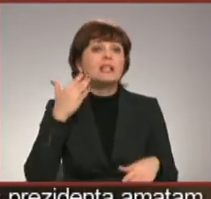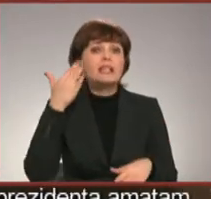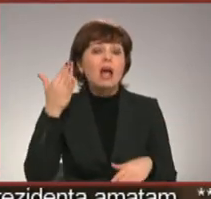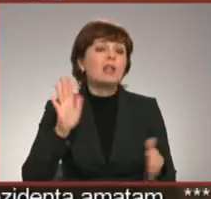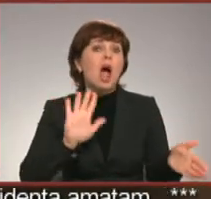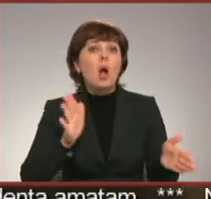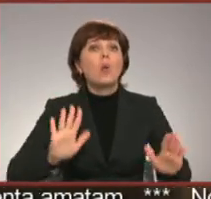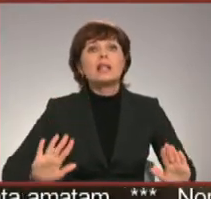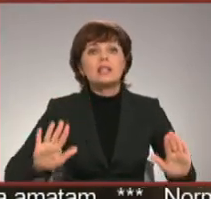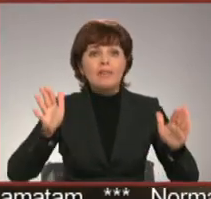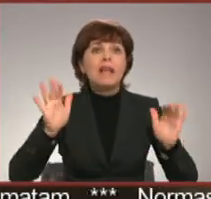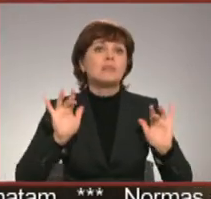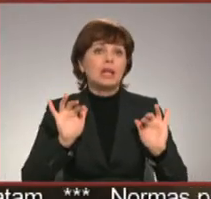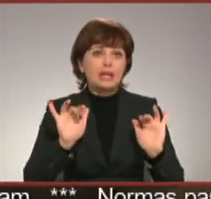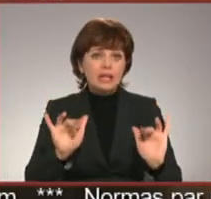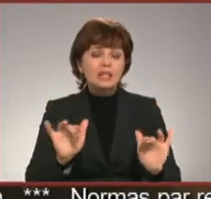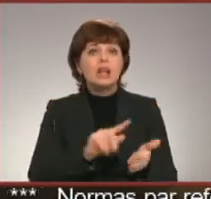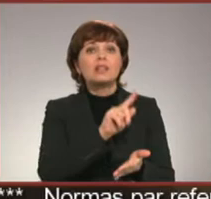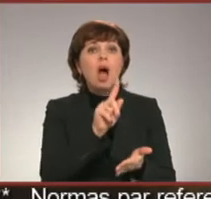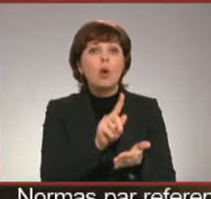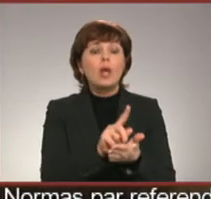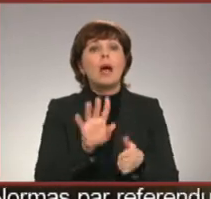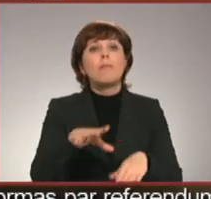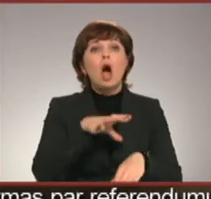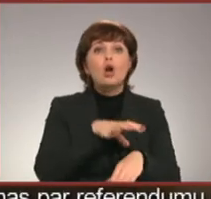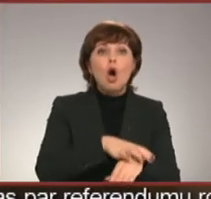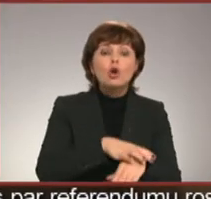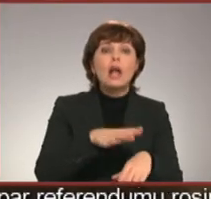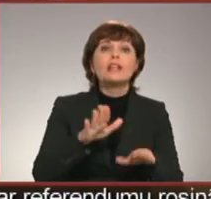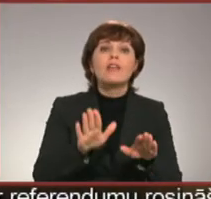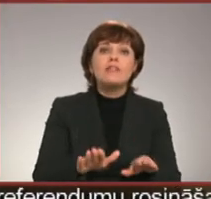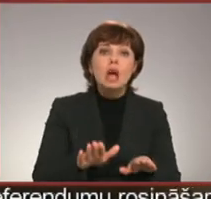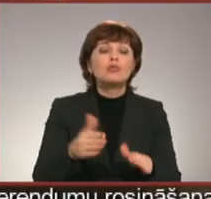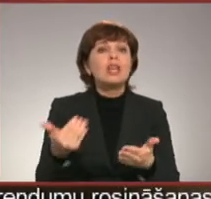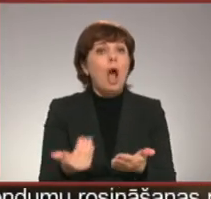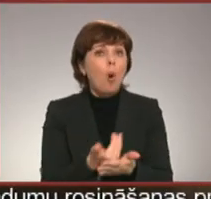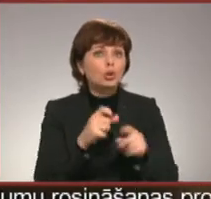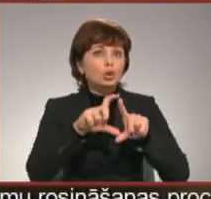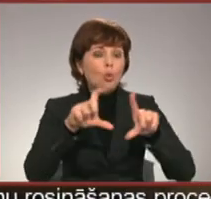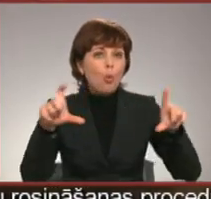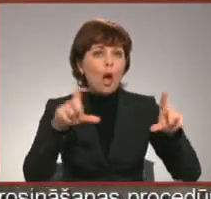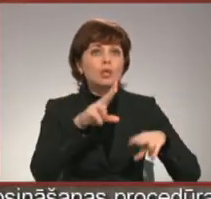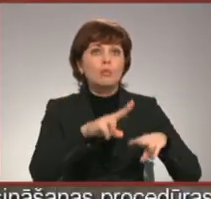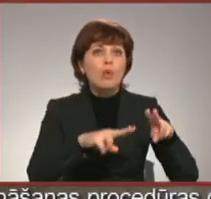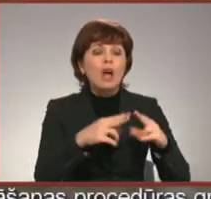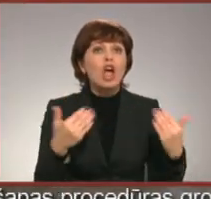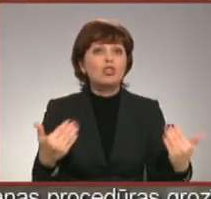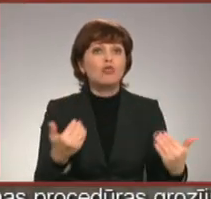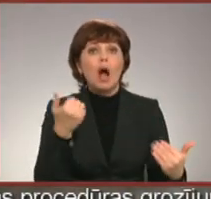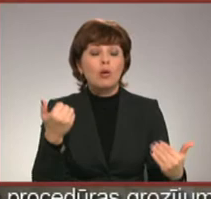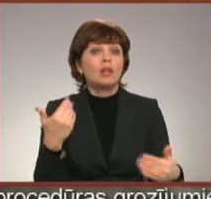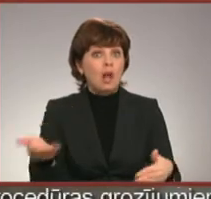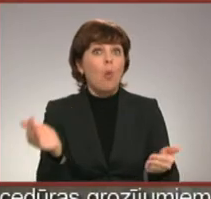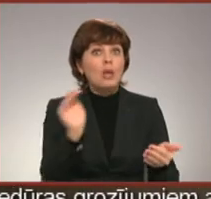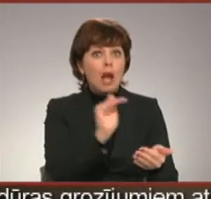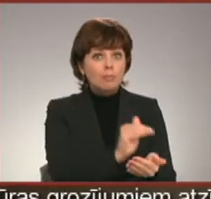kaut kā veiksmīgi risināts jautājums par tādu konkrētas vietas vai jaunas skolas būvi tieši šī gada laikā. Jūs esat iepazinušies